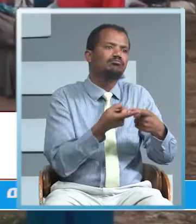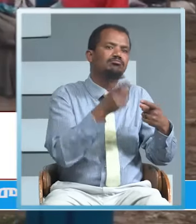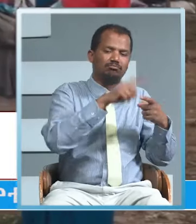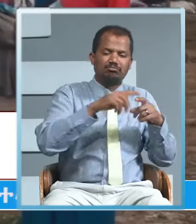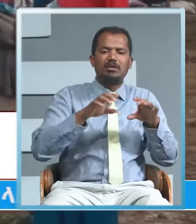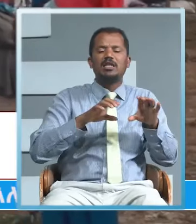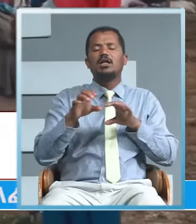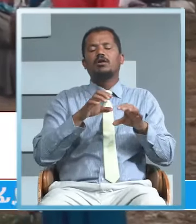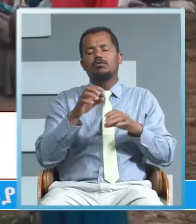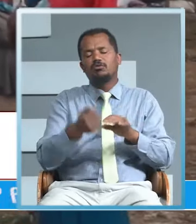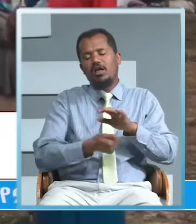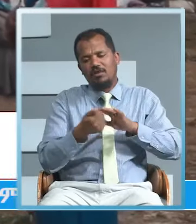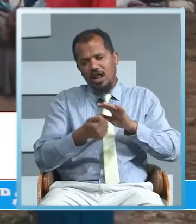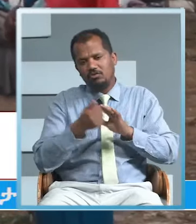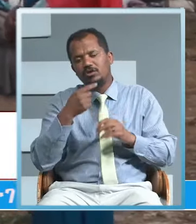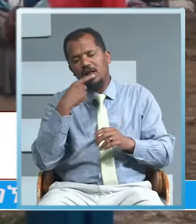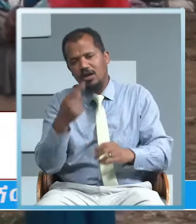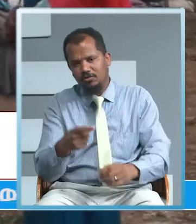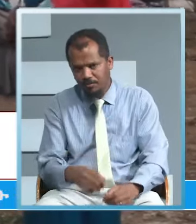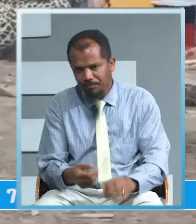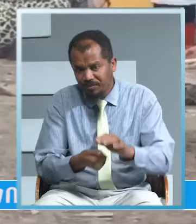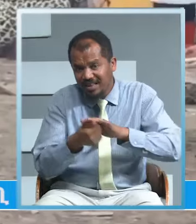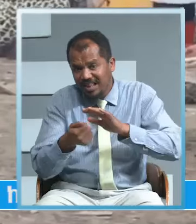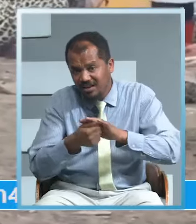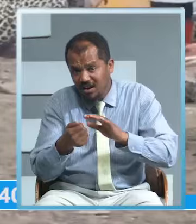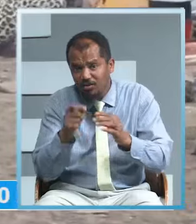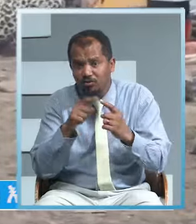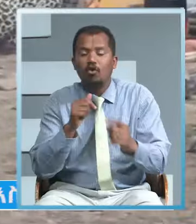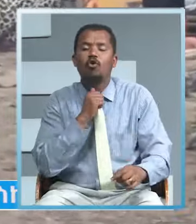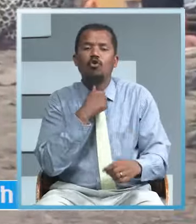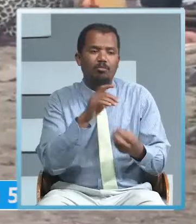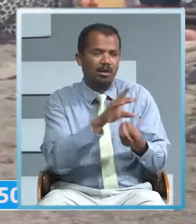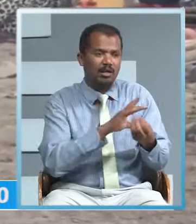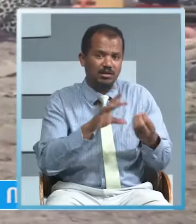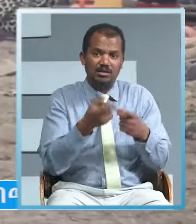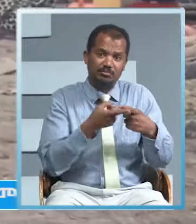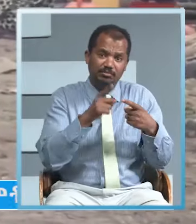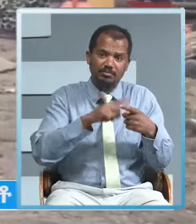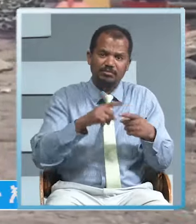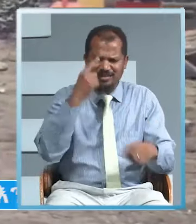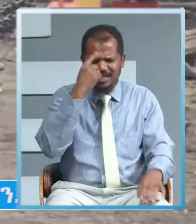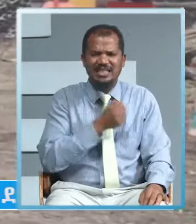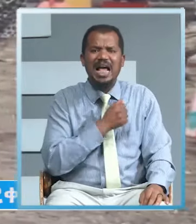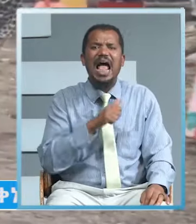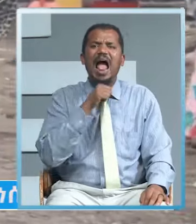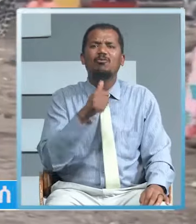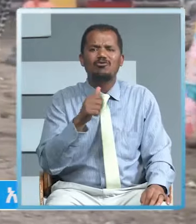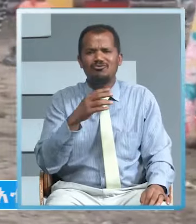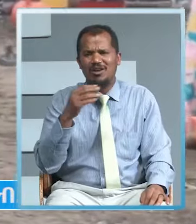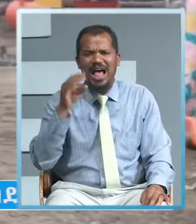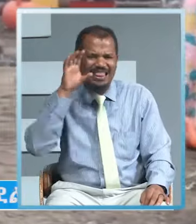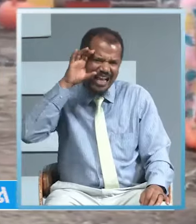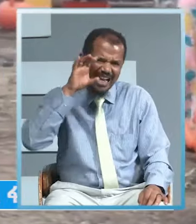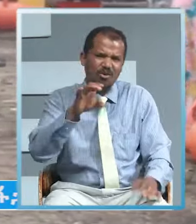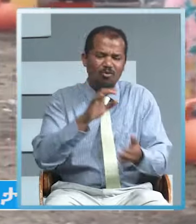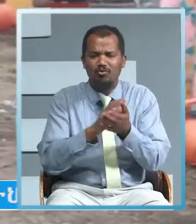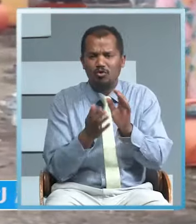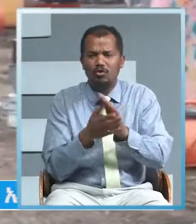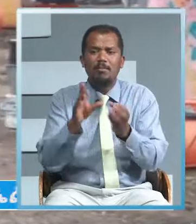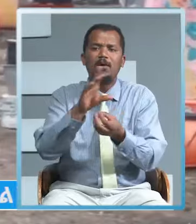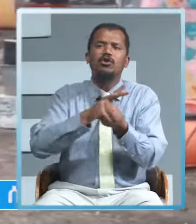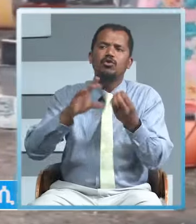እንዲመለሱ መደረጉ ተፈናቃዮቹ ተናግረዋል። ተፈናቃዮቹ ወደ ኦሮሚያ ክልል የሚመለሱት ሳያምኑበትና ተገደው እንደሆነና